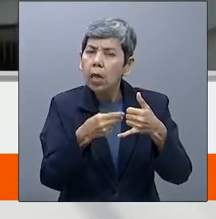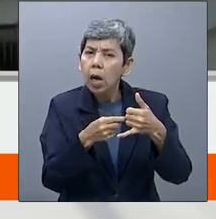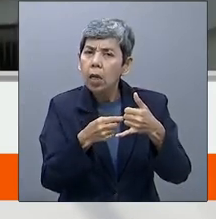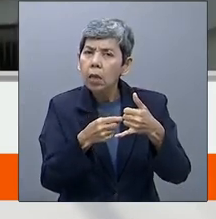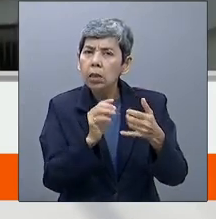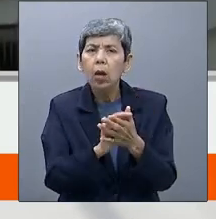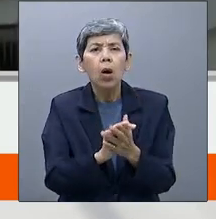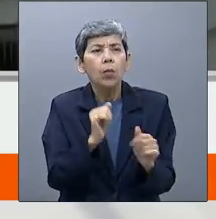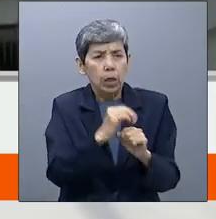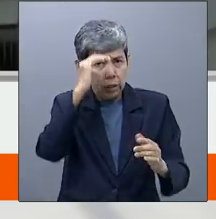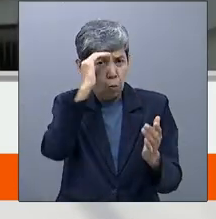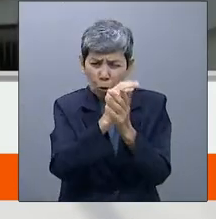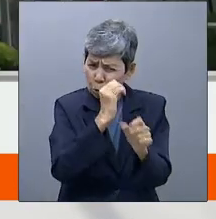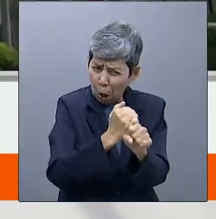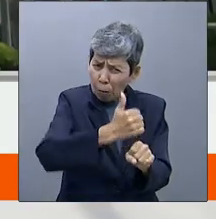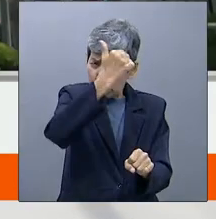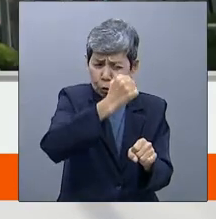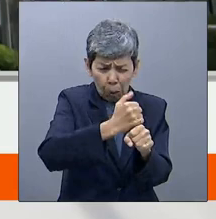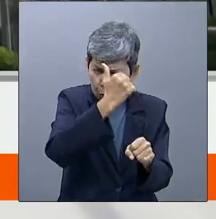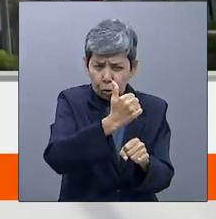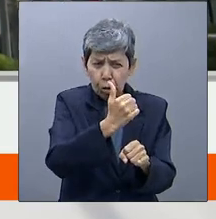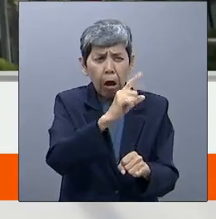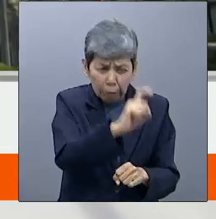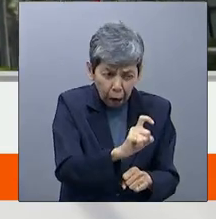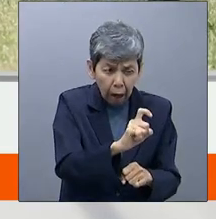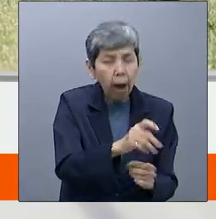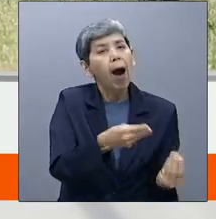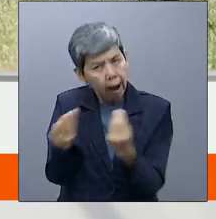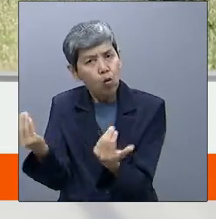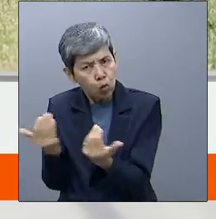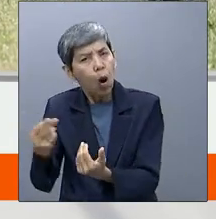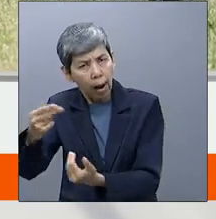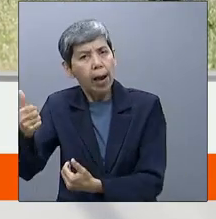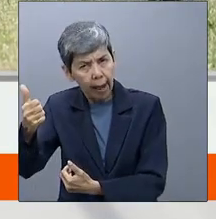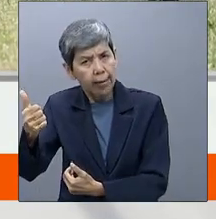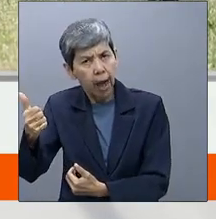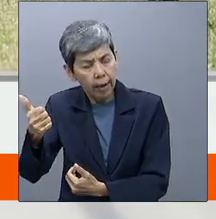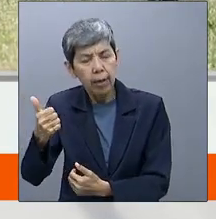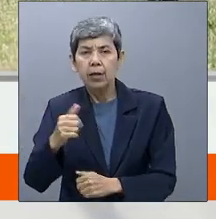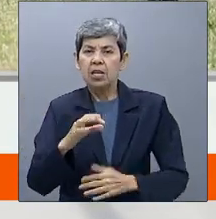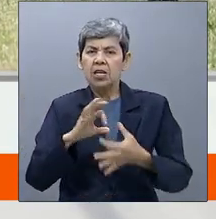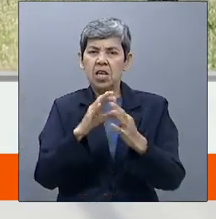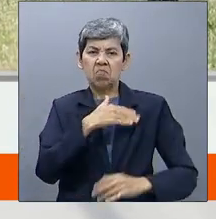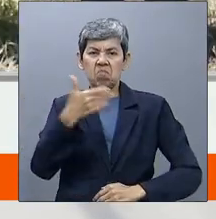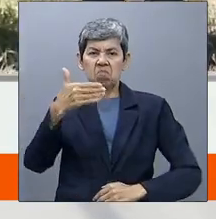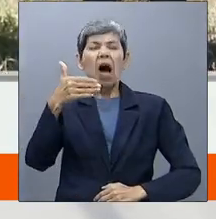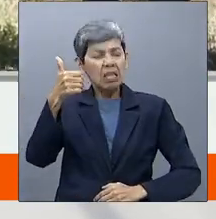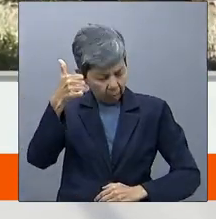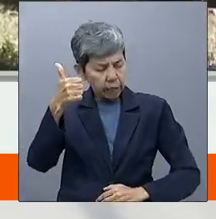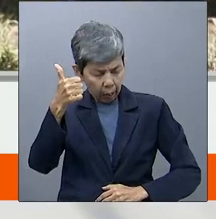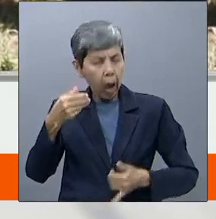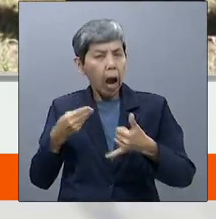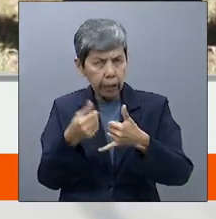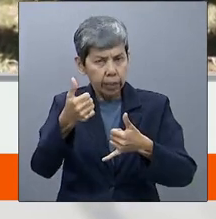บุตรหลานข้าราชการตำรวจที่บุตรข้าราชการตำรวจที่เสียชีวิตเท่านั้นนะครับหรือนักกีฬาทีมชาติอย่างที่พูดเนี่ย